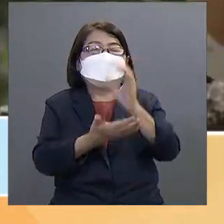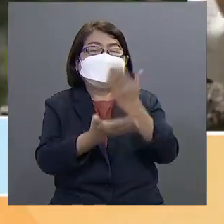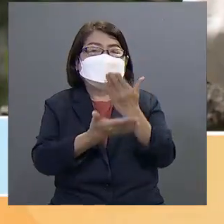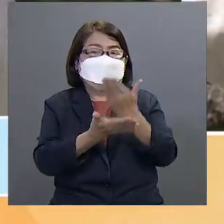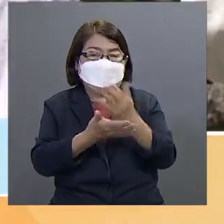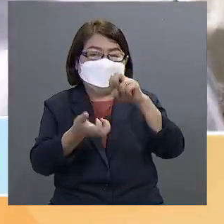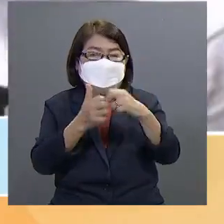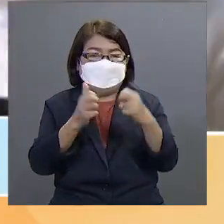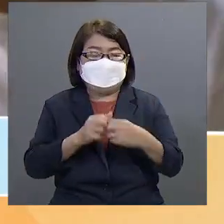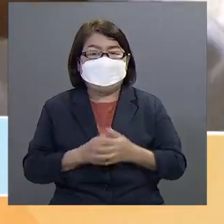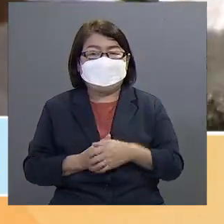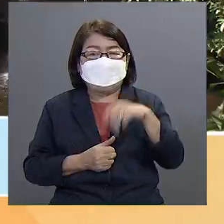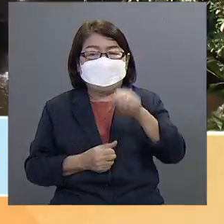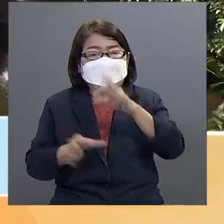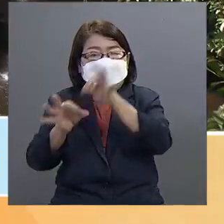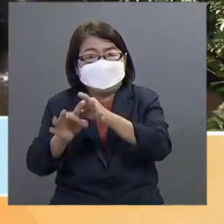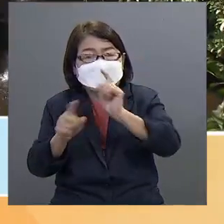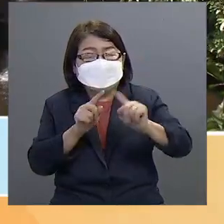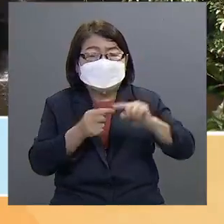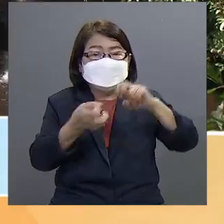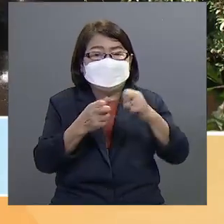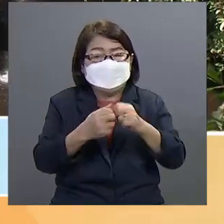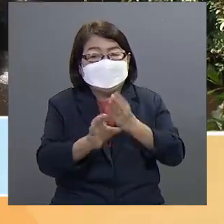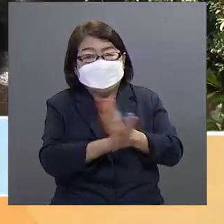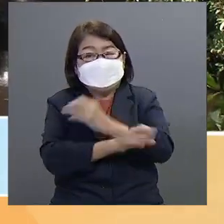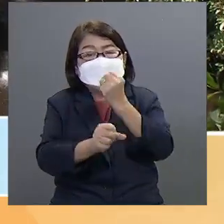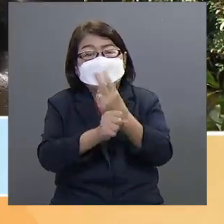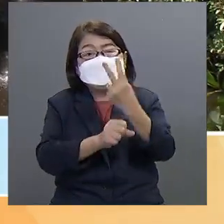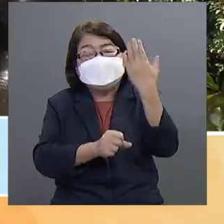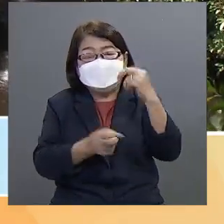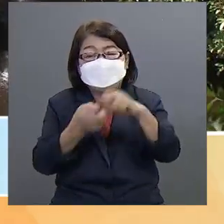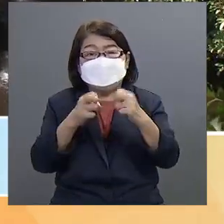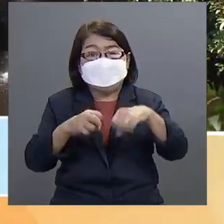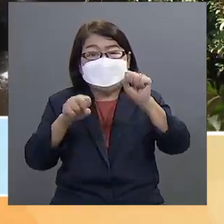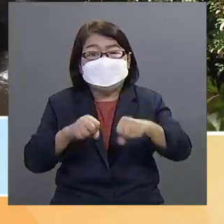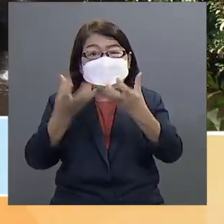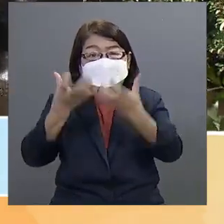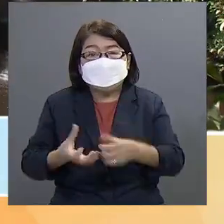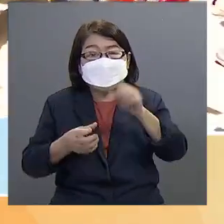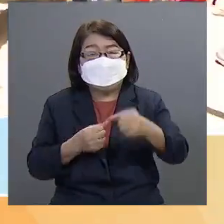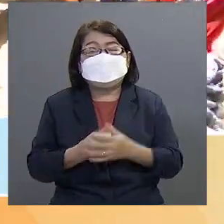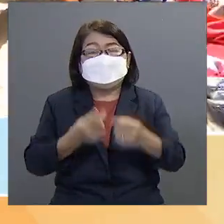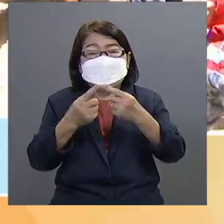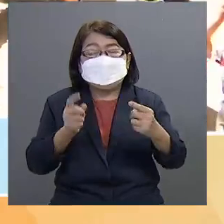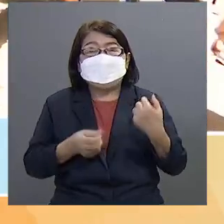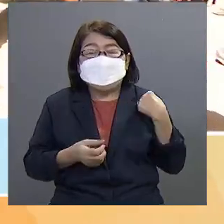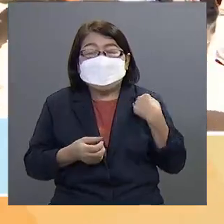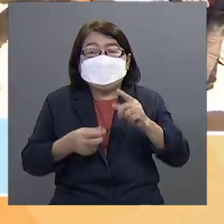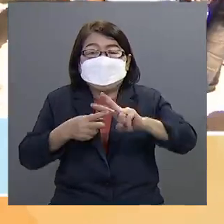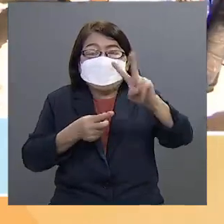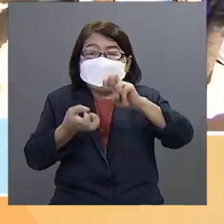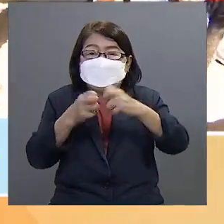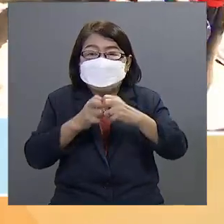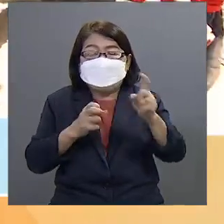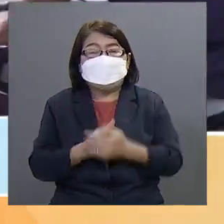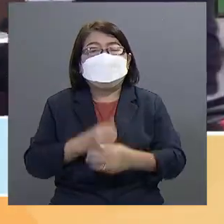จว่า2ปีเสร็จแล้วเนี่ยนะครับเราเจอปัญหากับวิกฤตนี้นะครับอันที่2จะมีปัญหาเรื่องเล็กน้อยเรื่องปัญหาโรงแรมขน